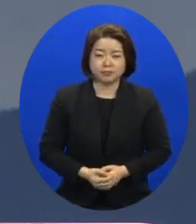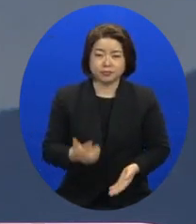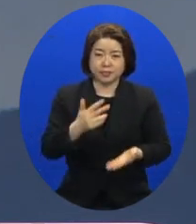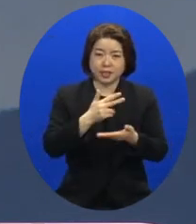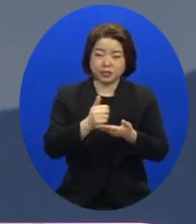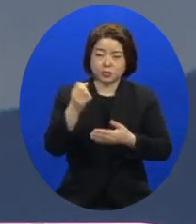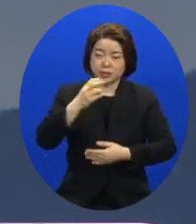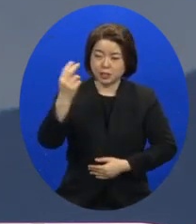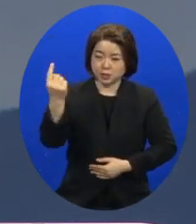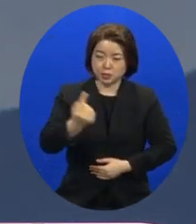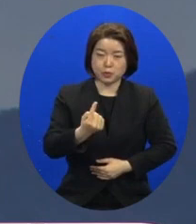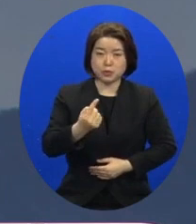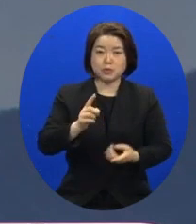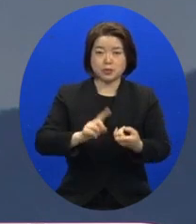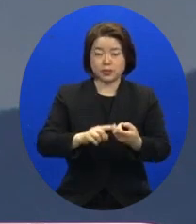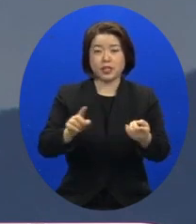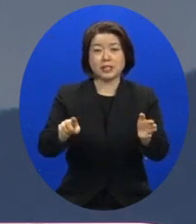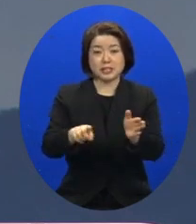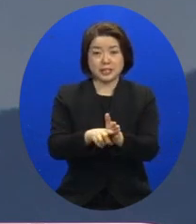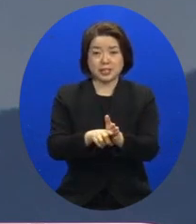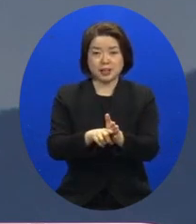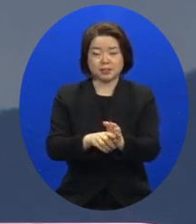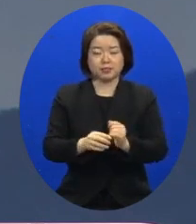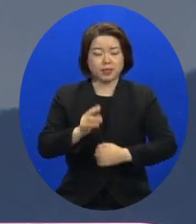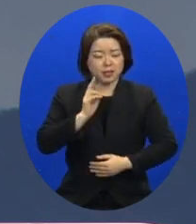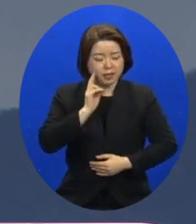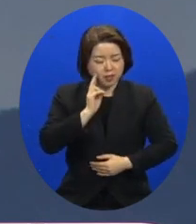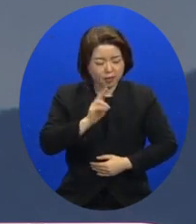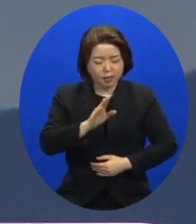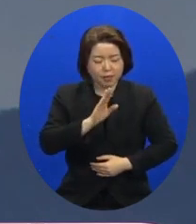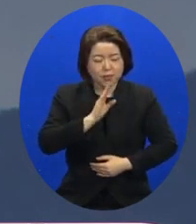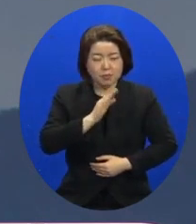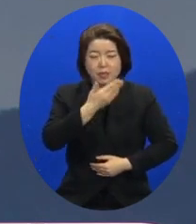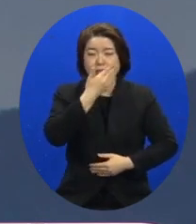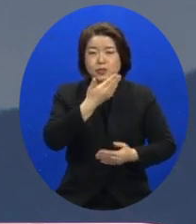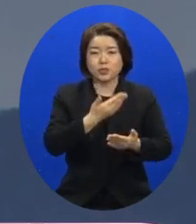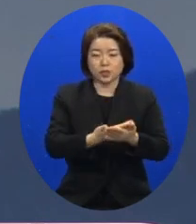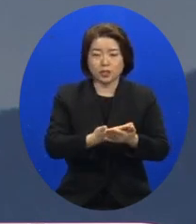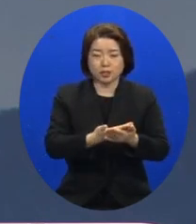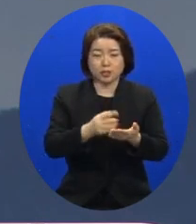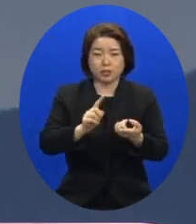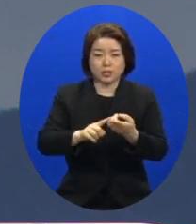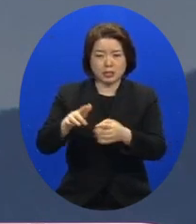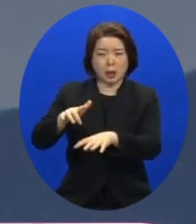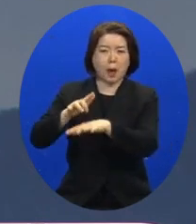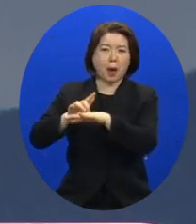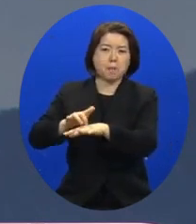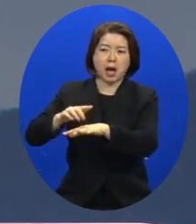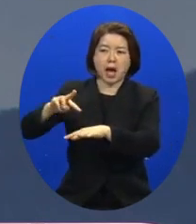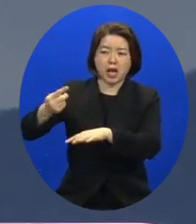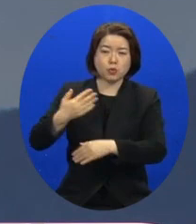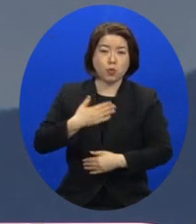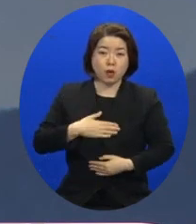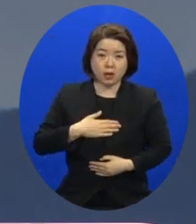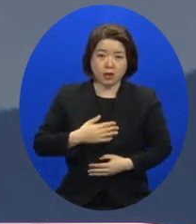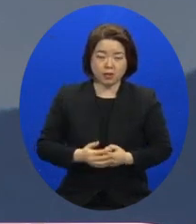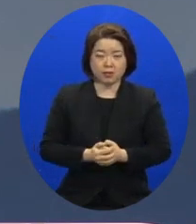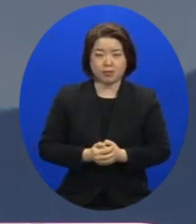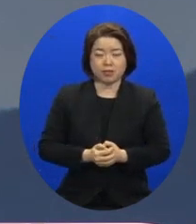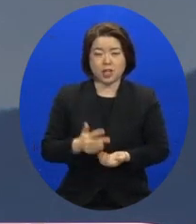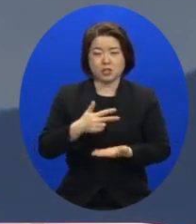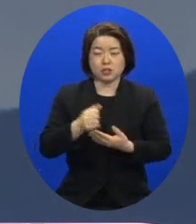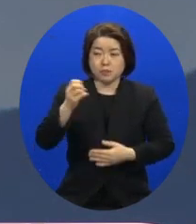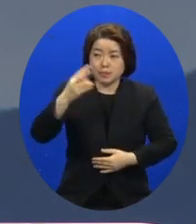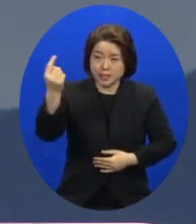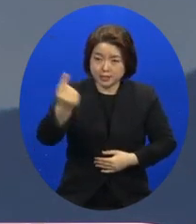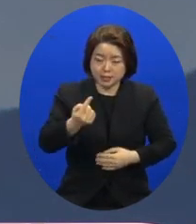주님의 재림에 대한 신앙이 너무너무 중요하다는 것을 마귀가 압니다. 주님의 재림에 대한